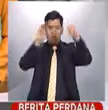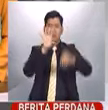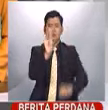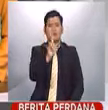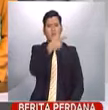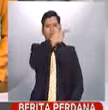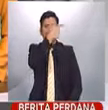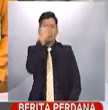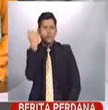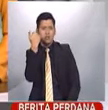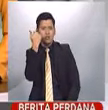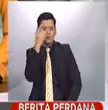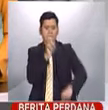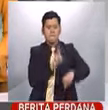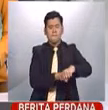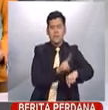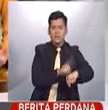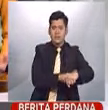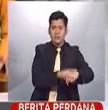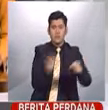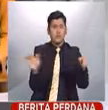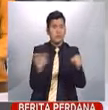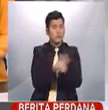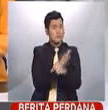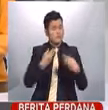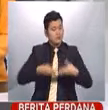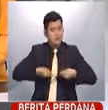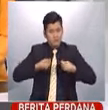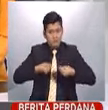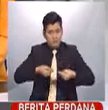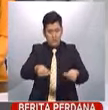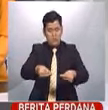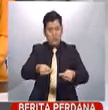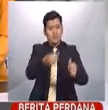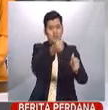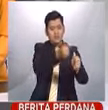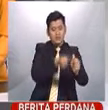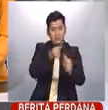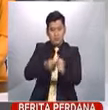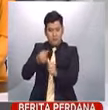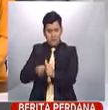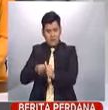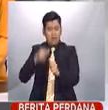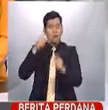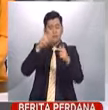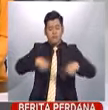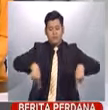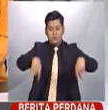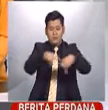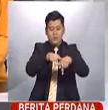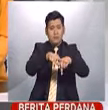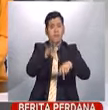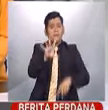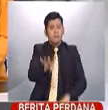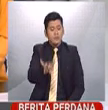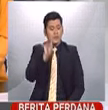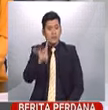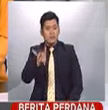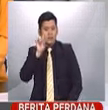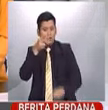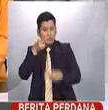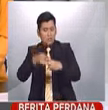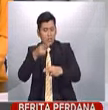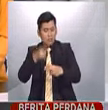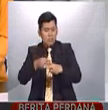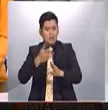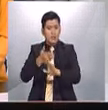Ini kerana satu jangka masa secukupnya telah diberikan kepada setiap parti politik mengemukakan nama calon sebelum